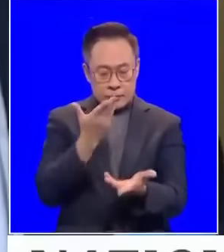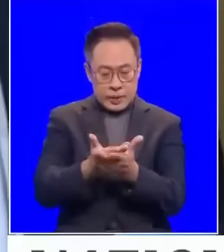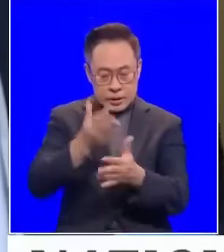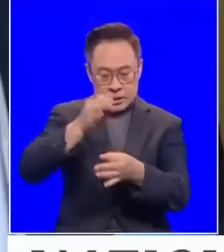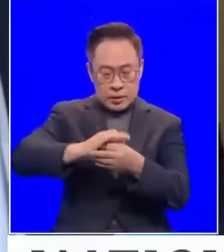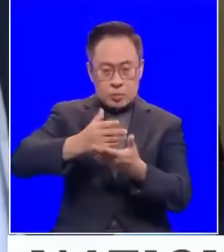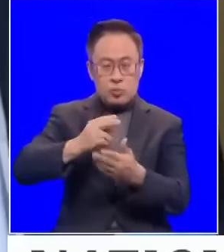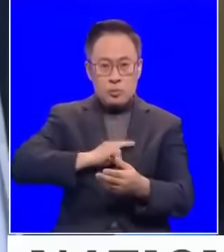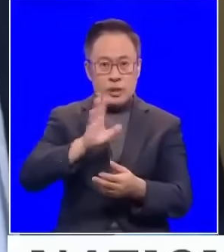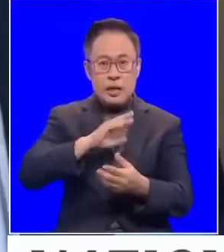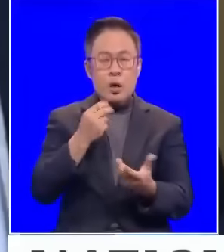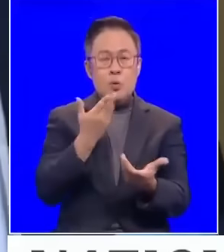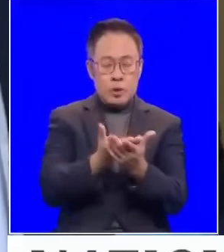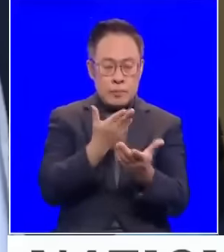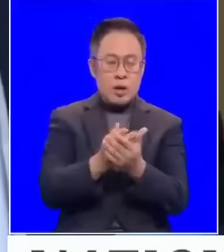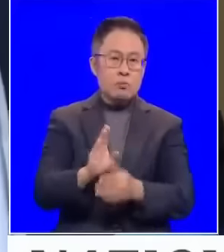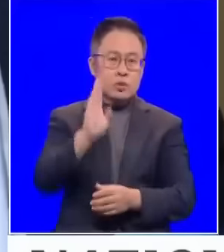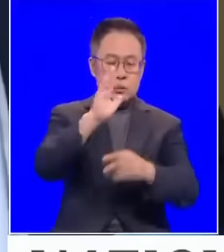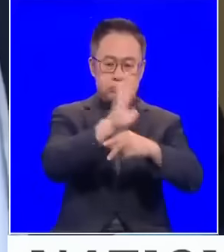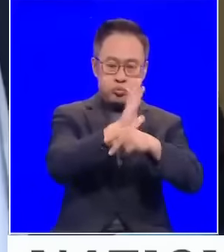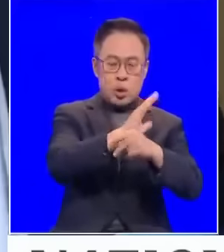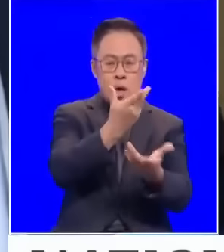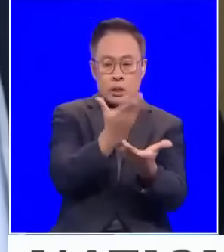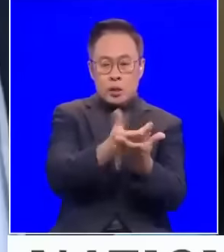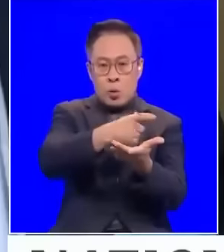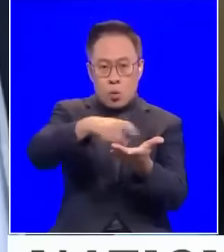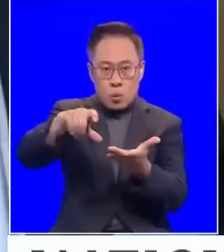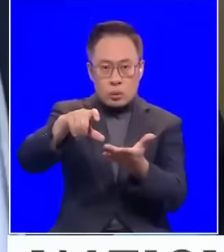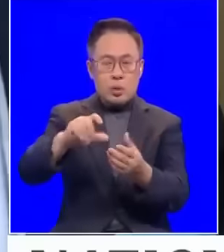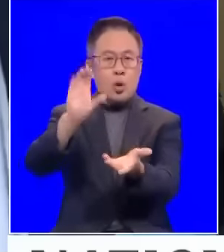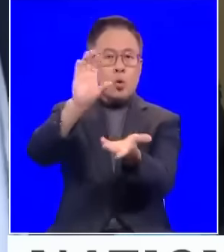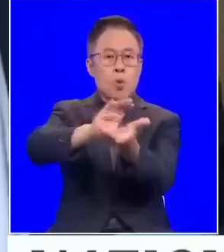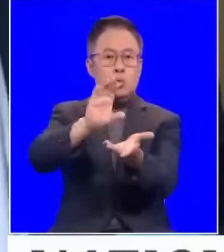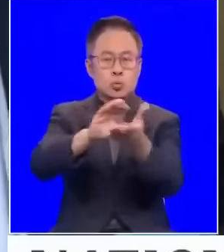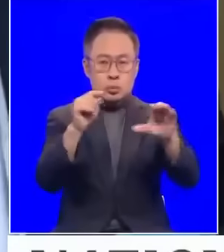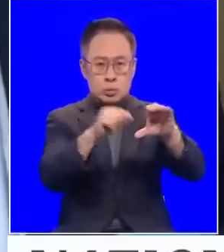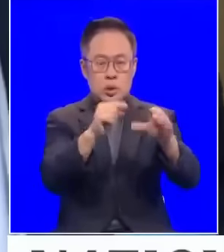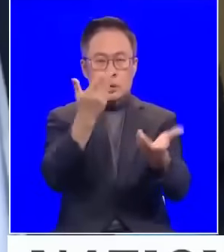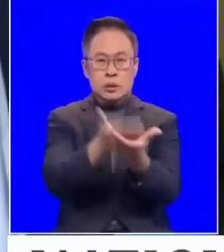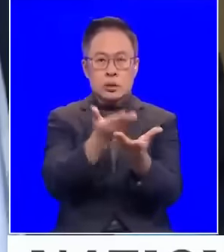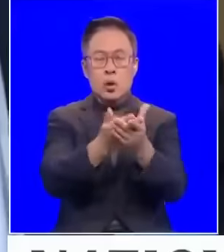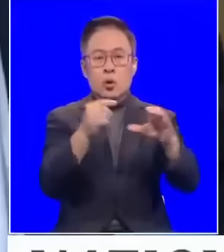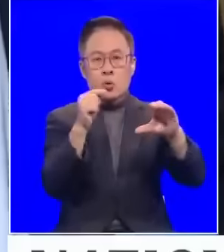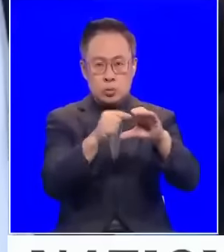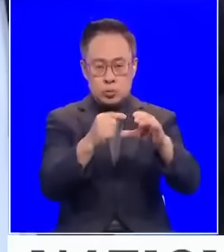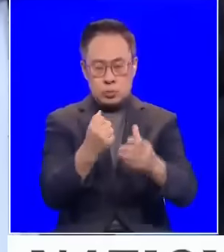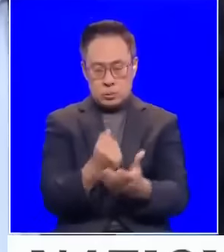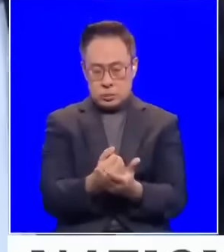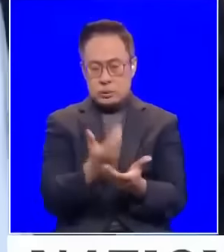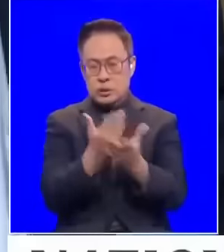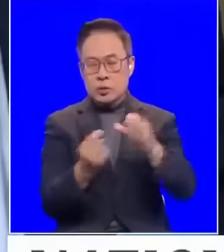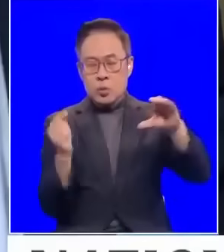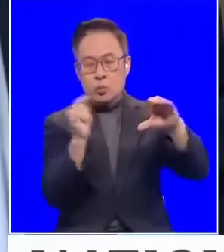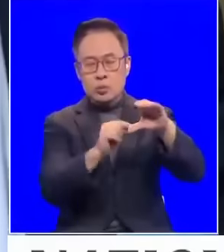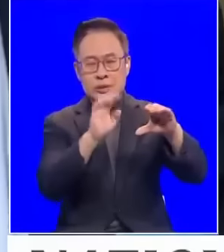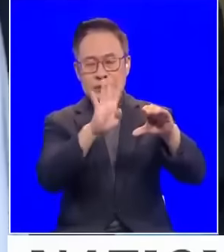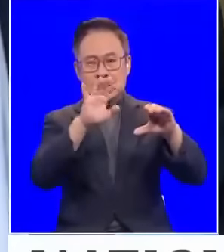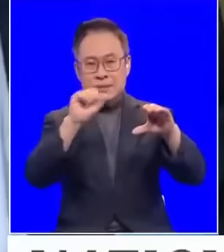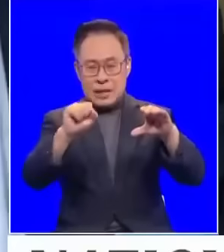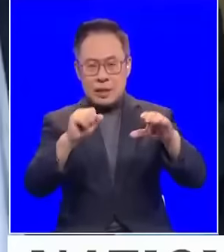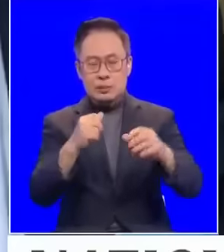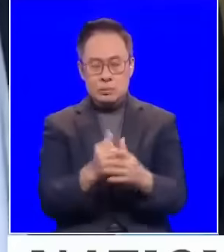ต่มันไปเช่าบัญชีกองทุนที่คุณพัชเนี่ยแกเปิดขึ้นมาเพื่อที่จะเอาไว้ในการเนี่ยช่วยเหลือผู้เสียหายเหล่านี้แล้วแกก็ชี้